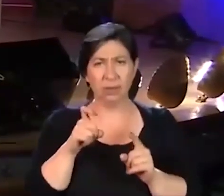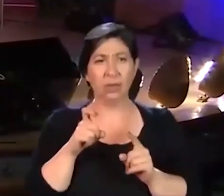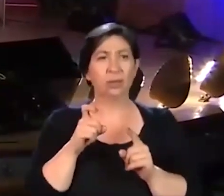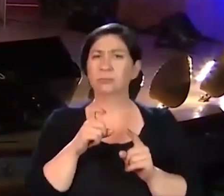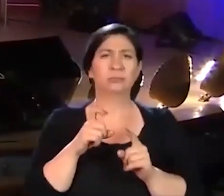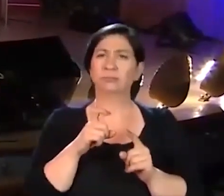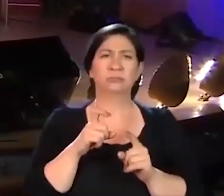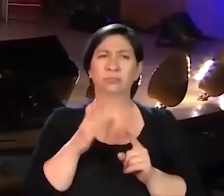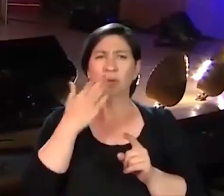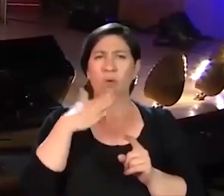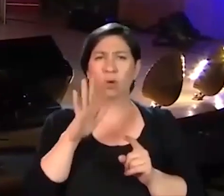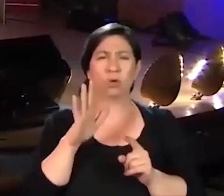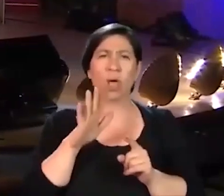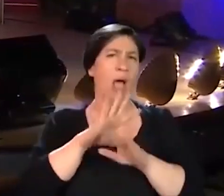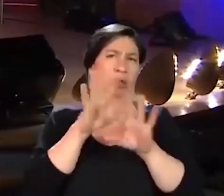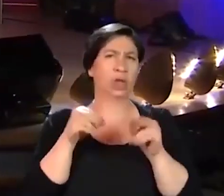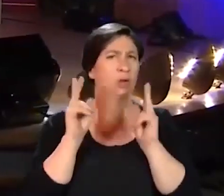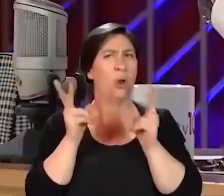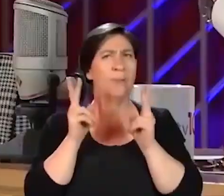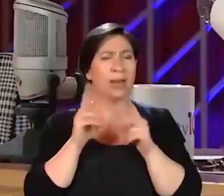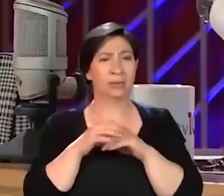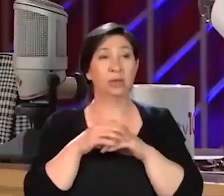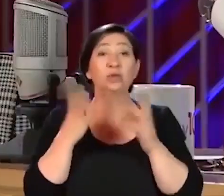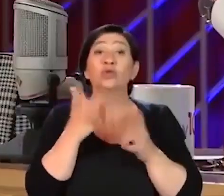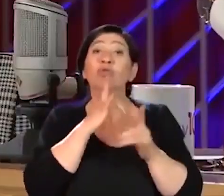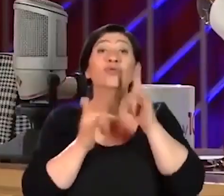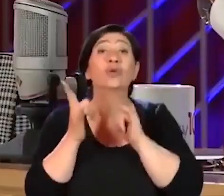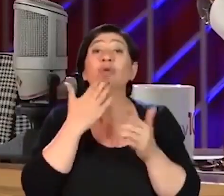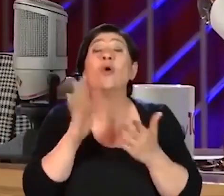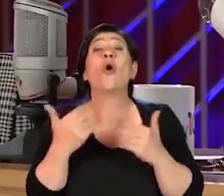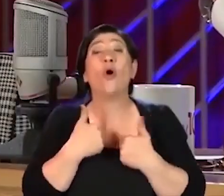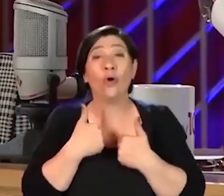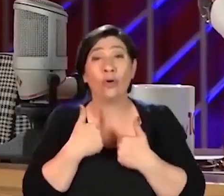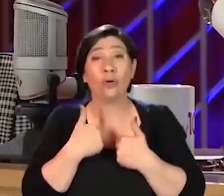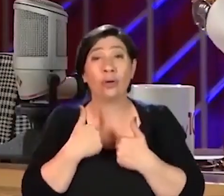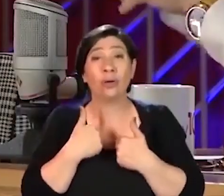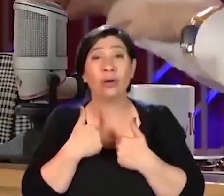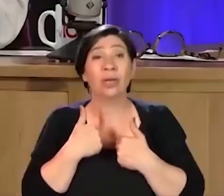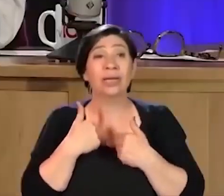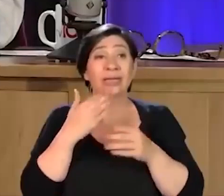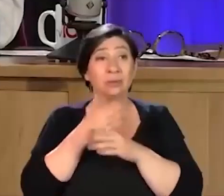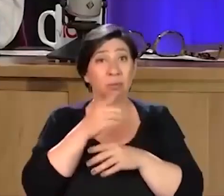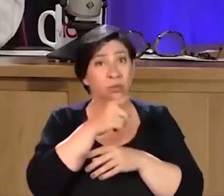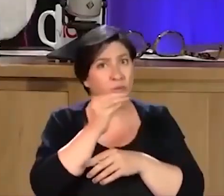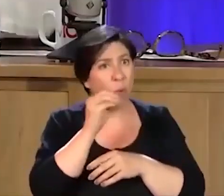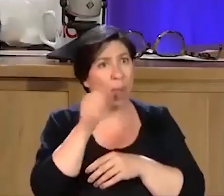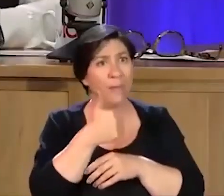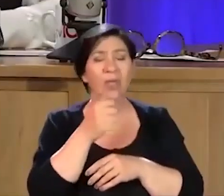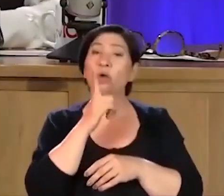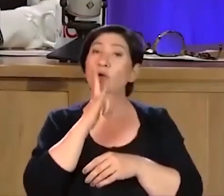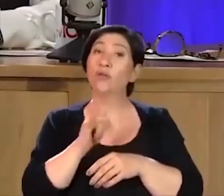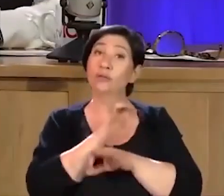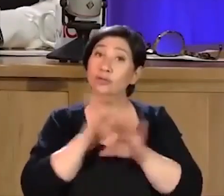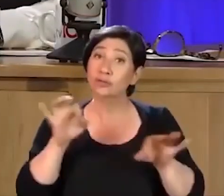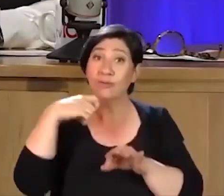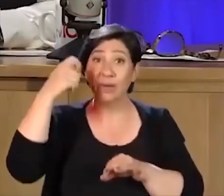Almadık zannediyorum. Hayır, her şey yolunda galiba evet. Filmde. Çünkü küfür yok zaten. Küfür yok zaten. Gerçekten... Bir şey söyleyeceğim. Bu çok önemli. Küfürsüz film